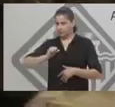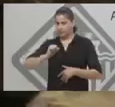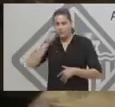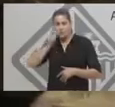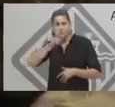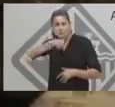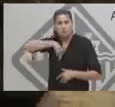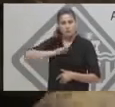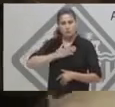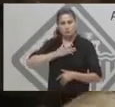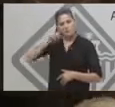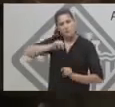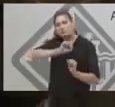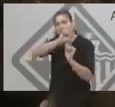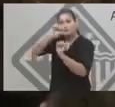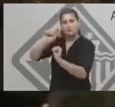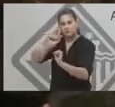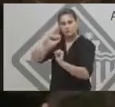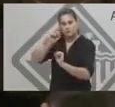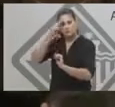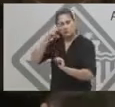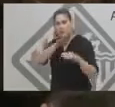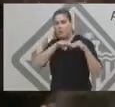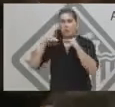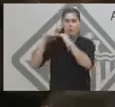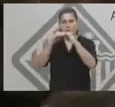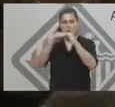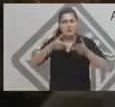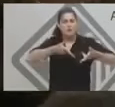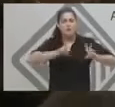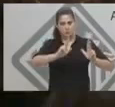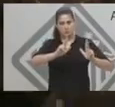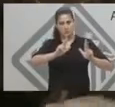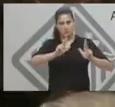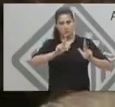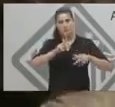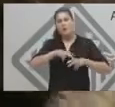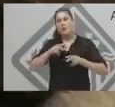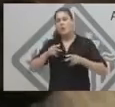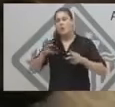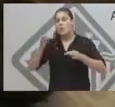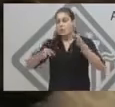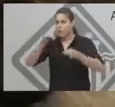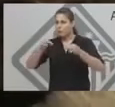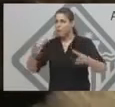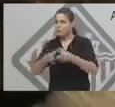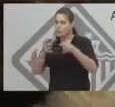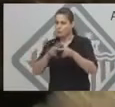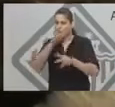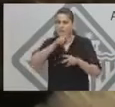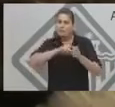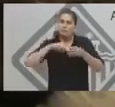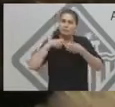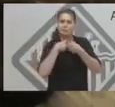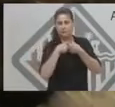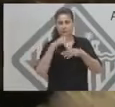sempre defensant els valors republicans de la igualtat, la llibertat i la justícia social i la implicació de la ciutadania